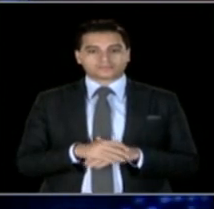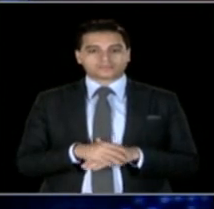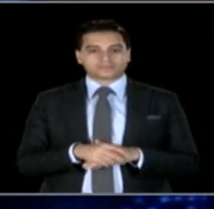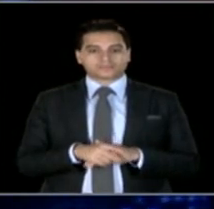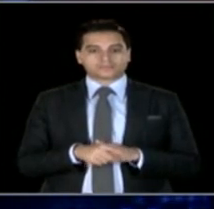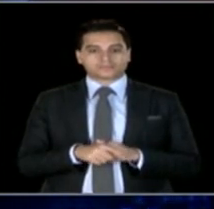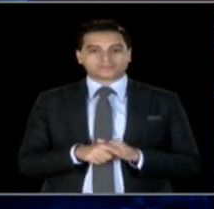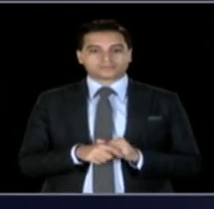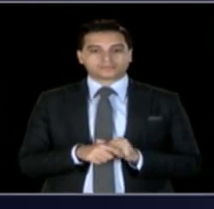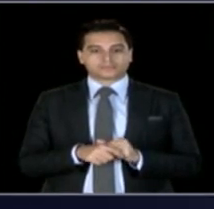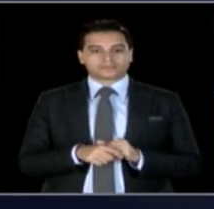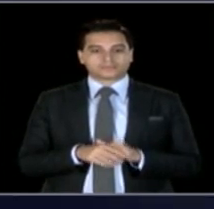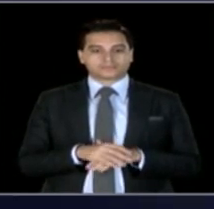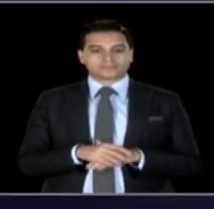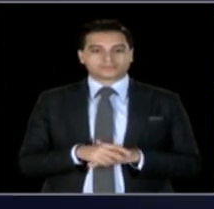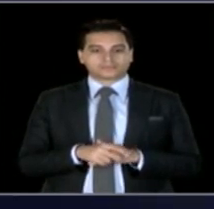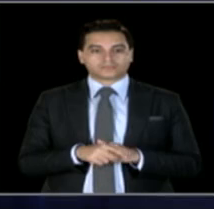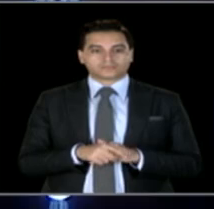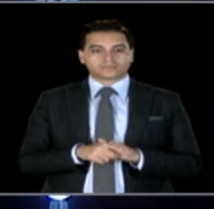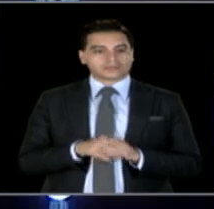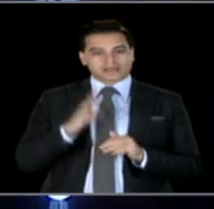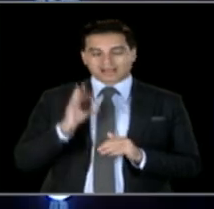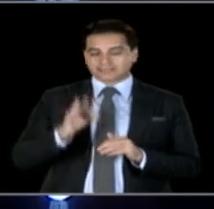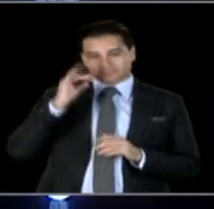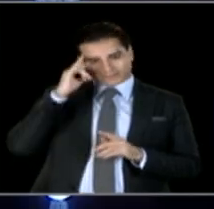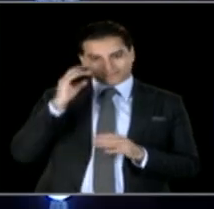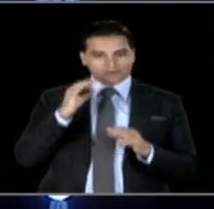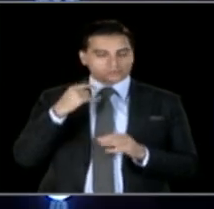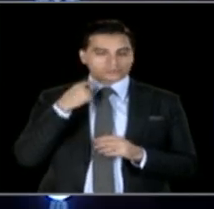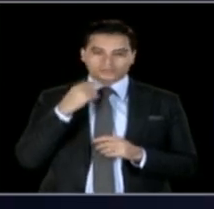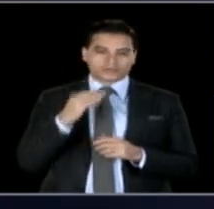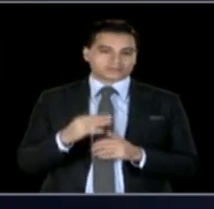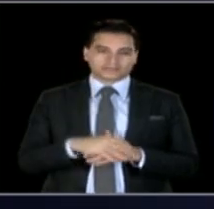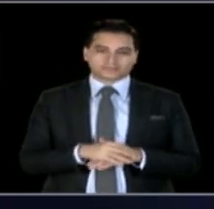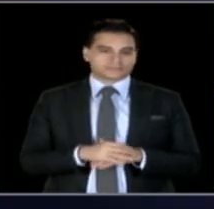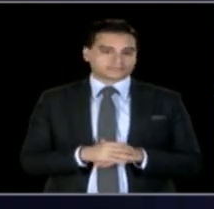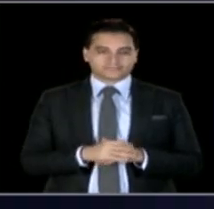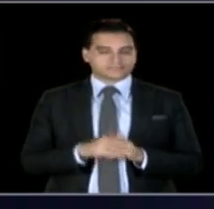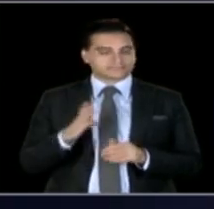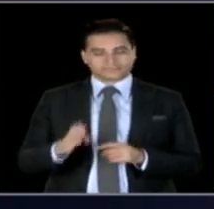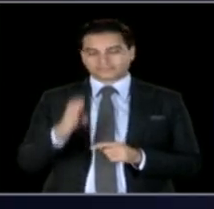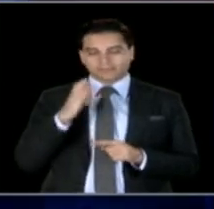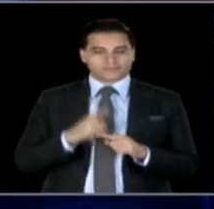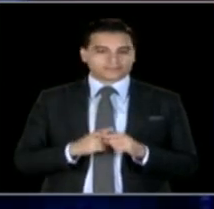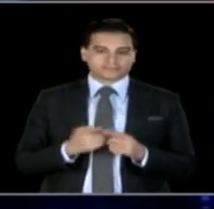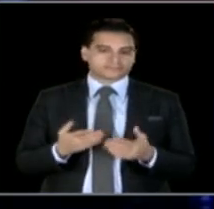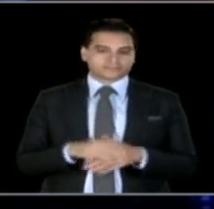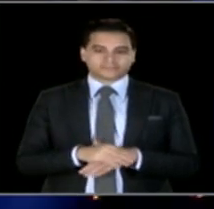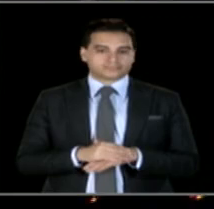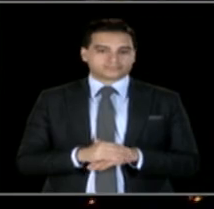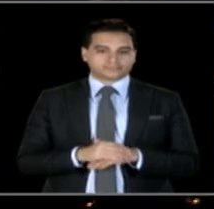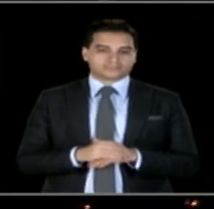ملك لينكولن كان لازم تفكروا بصراحة، خسارة. ملك، إجابة خاطئة.